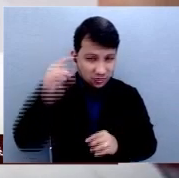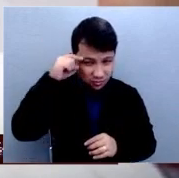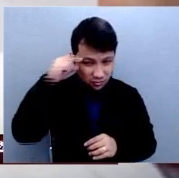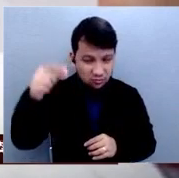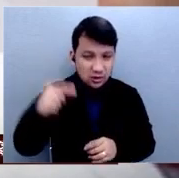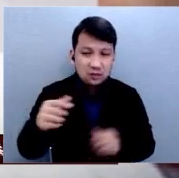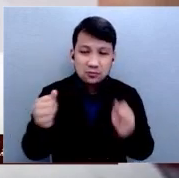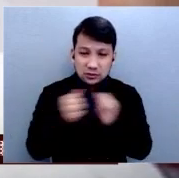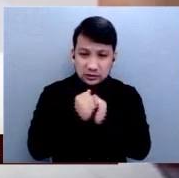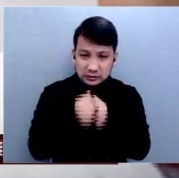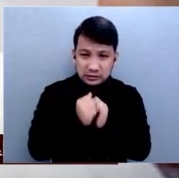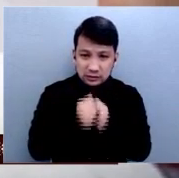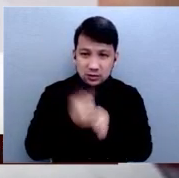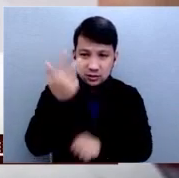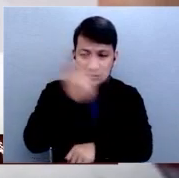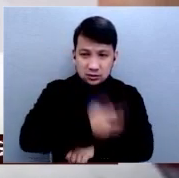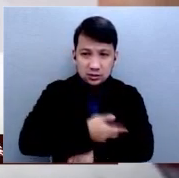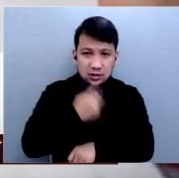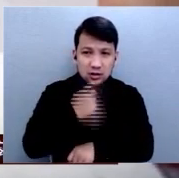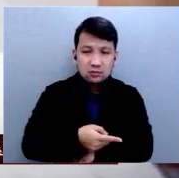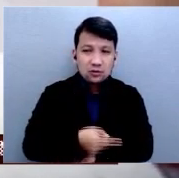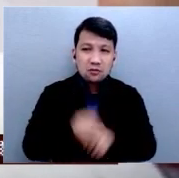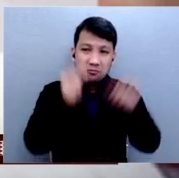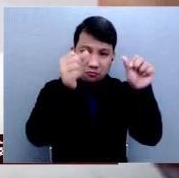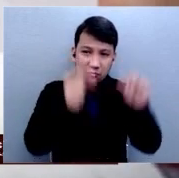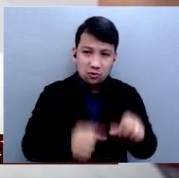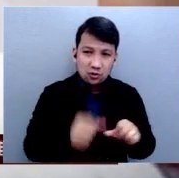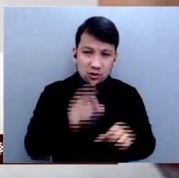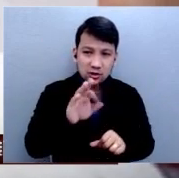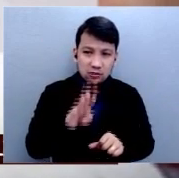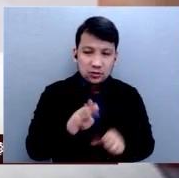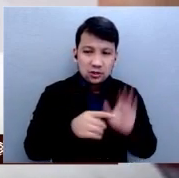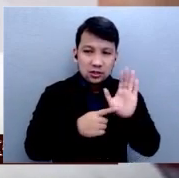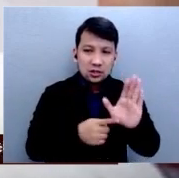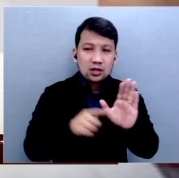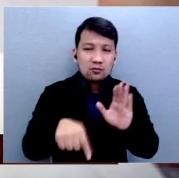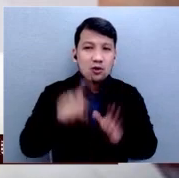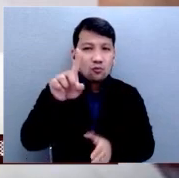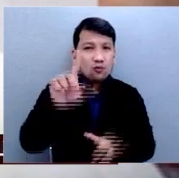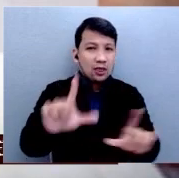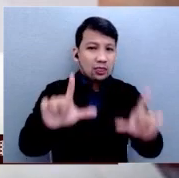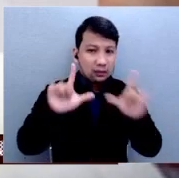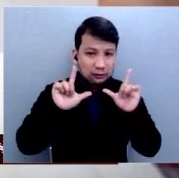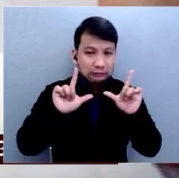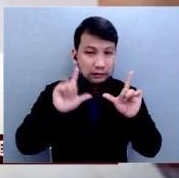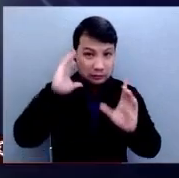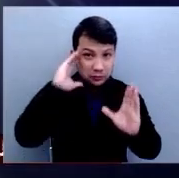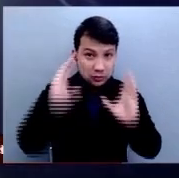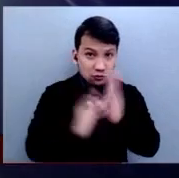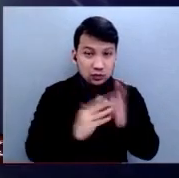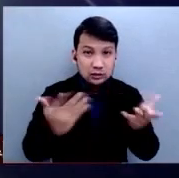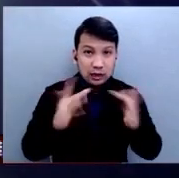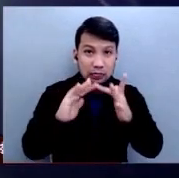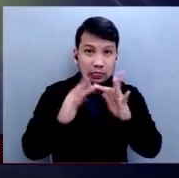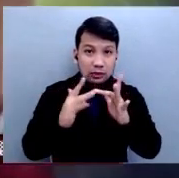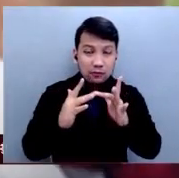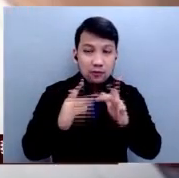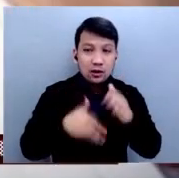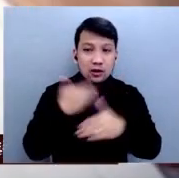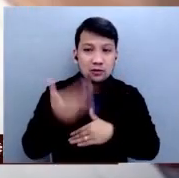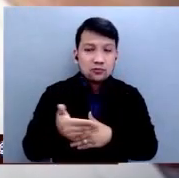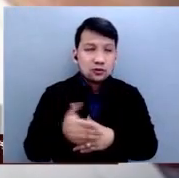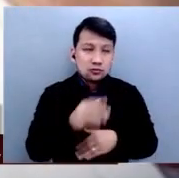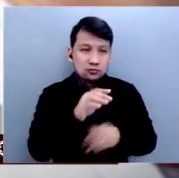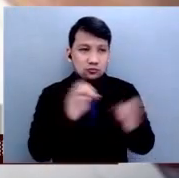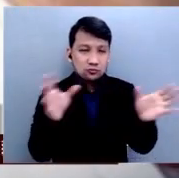Kabilang nasa 3 araw na yan yung pagpo-post ng FBI sa Amerika ng wanted poster niya online. Mula sa mga mention na